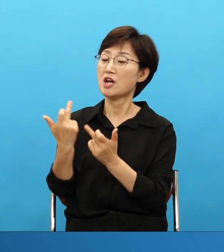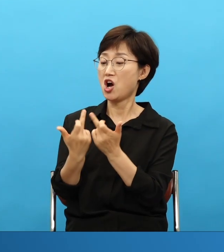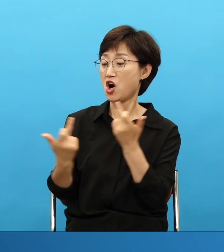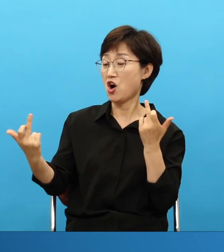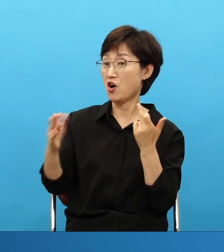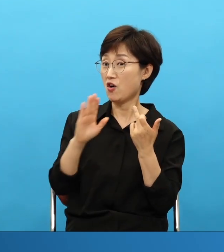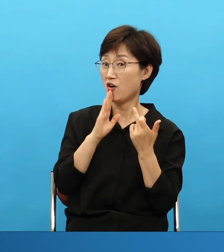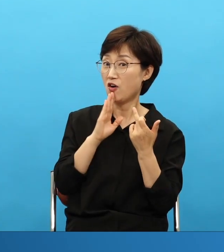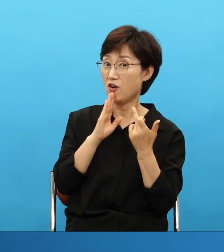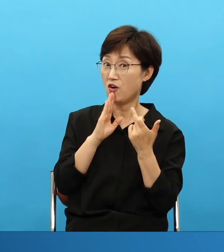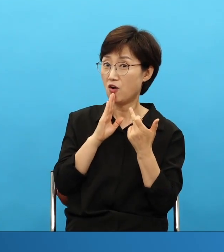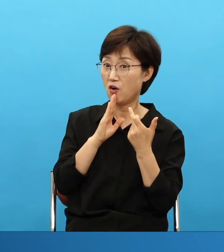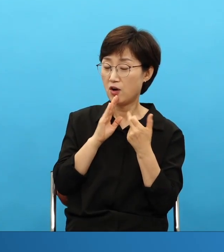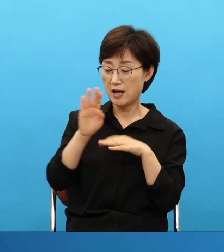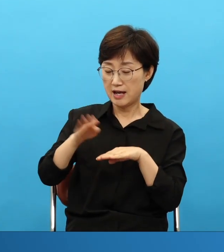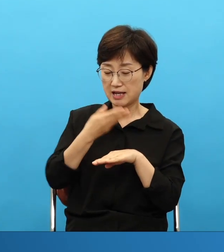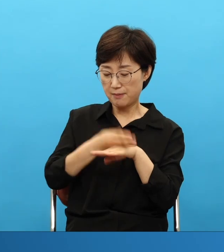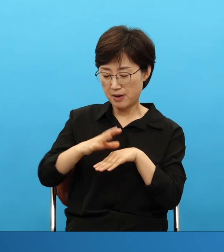맨발로어요